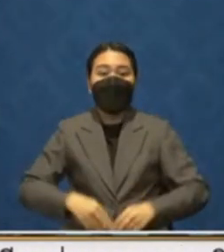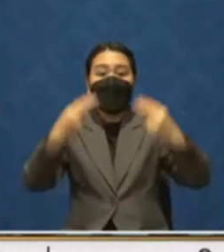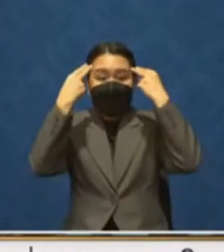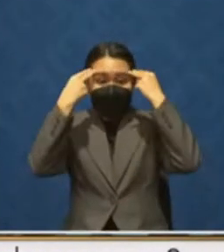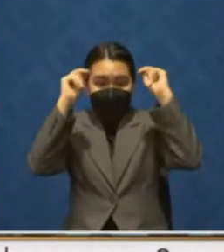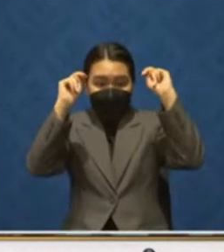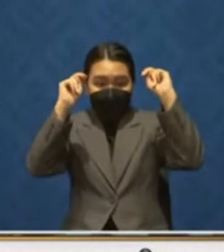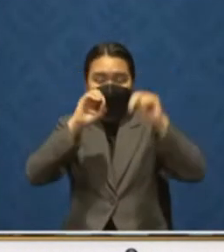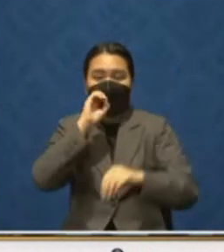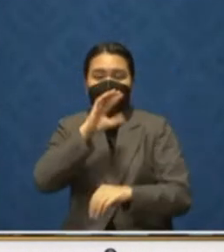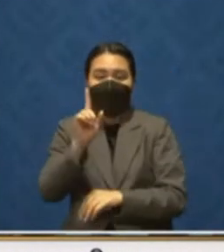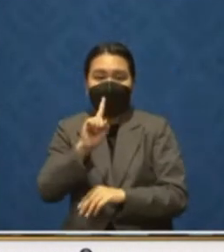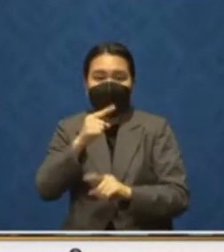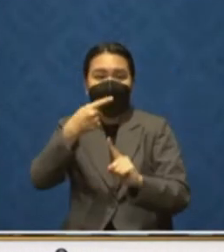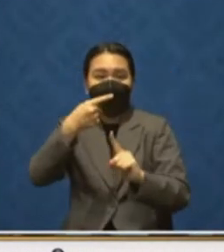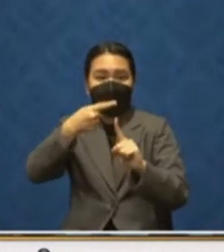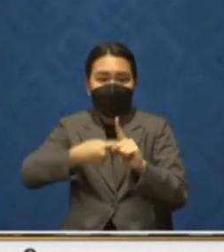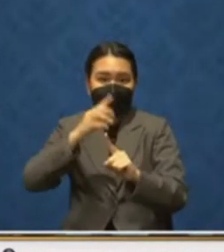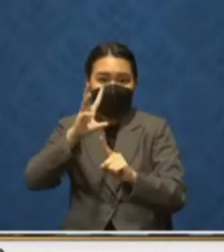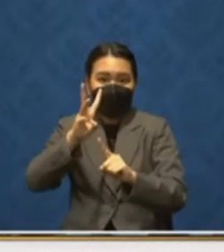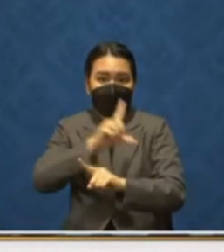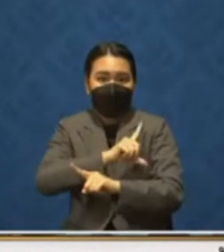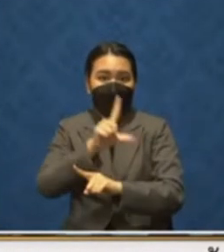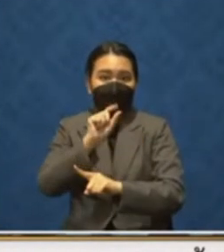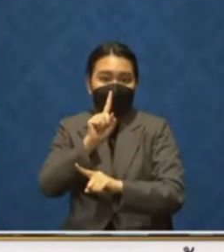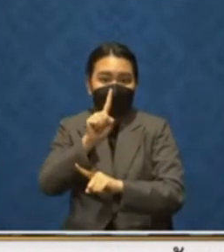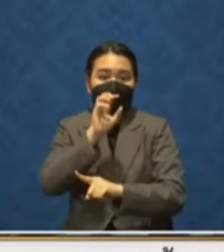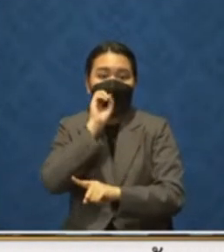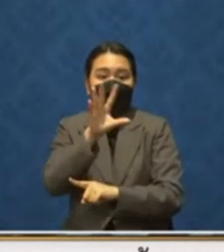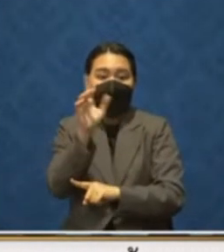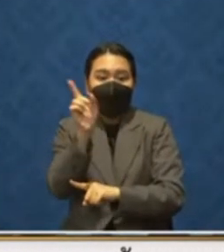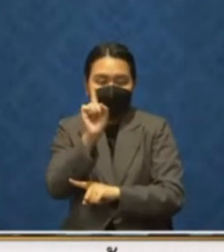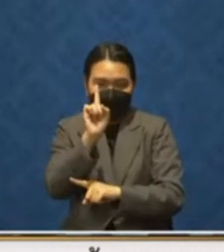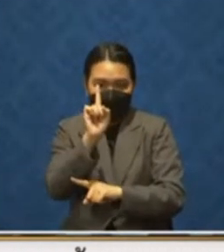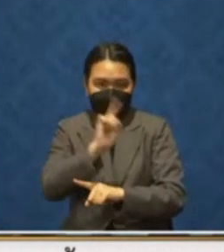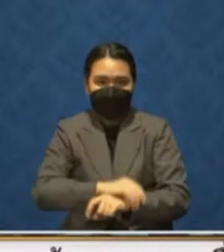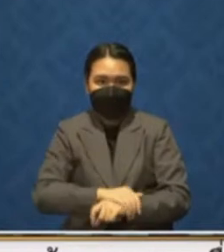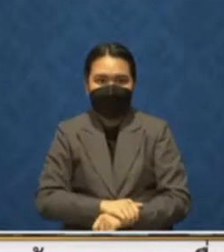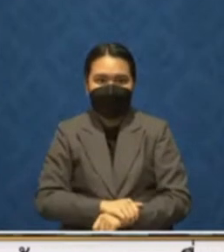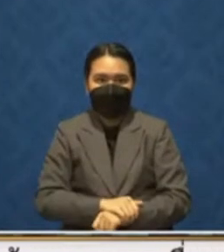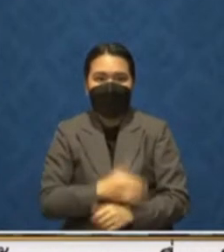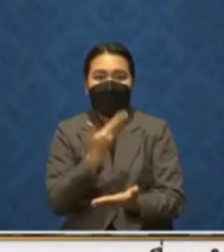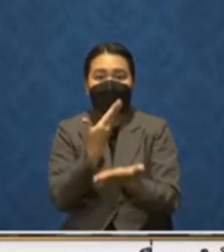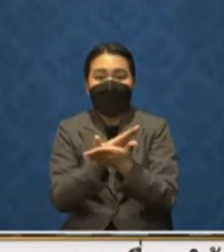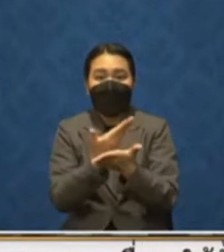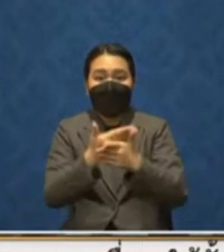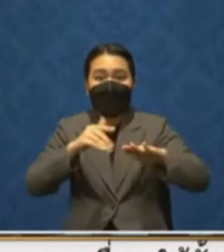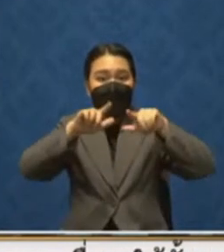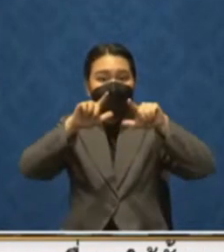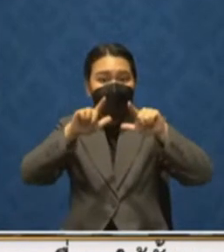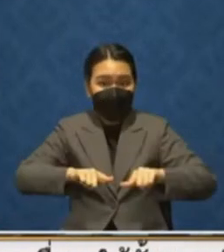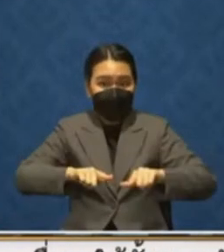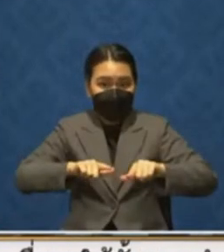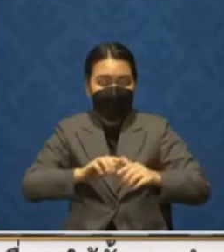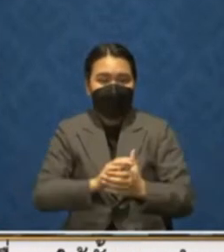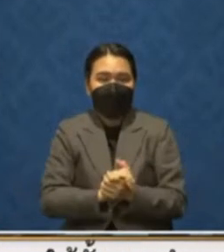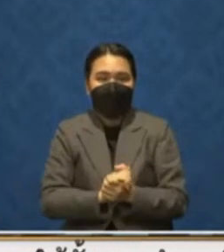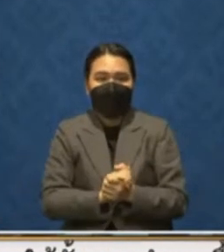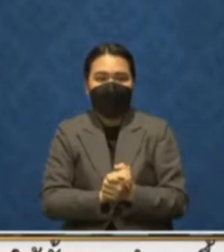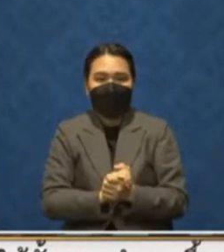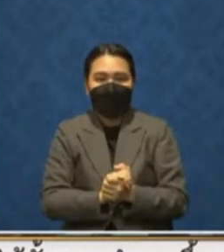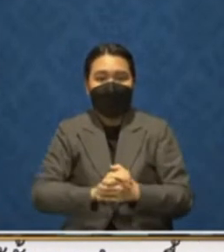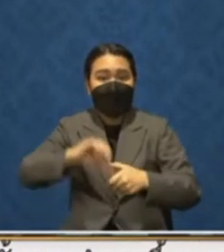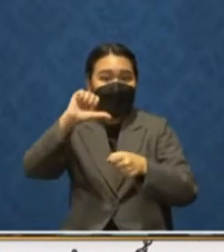เมื่อ 21มิถุนายนว่าจะทำอะไรบ้างซึ่งการให้ส่วนลดซื้อกันต้ม